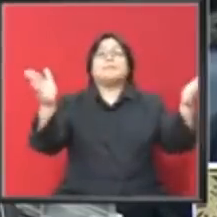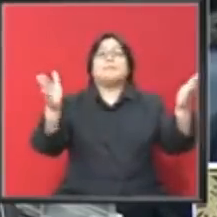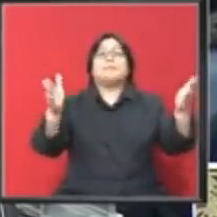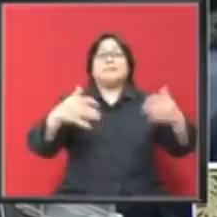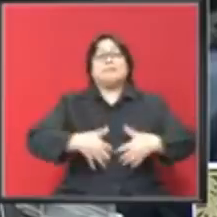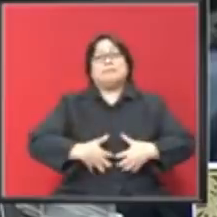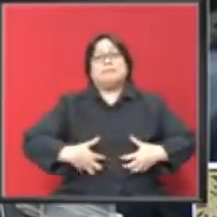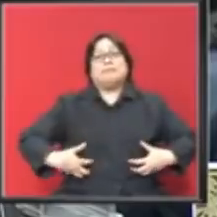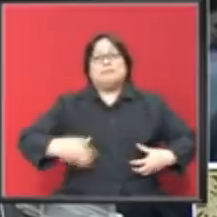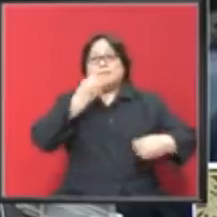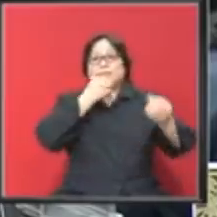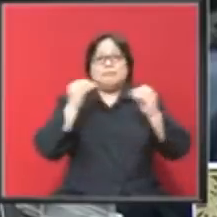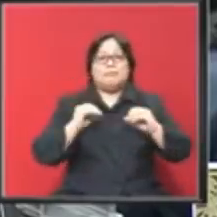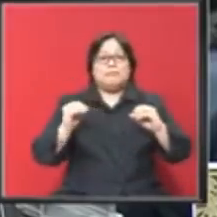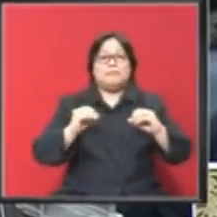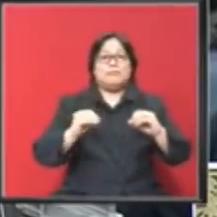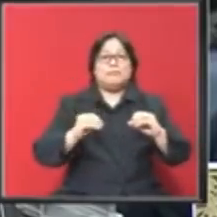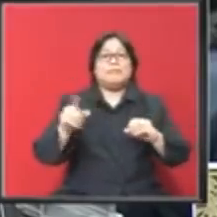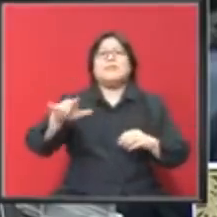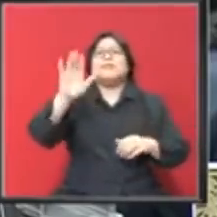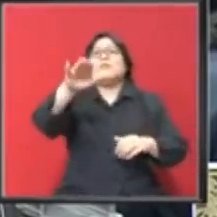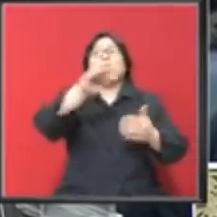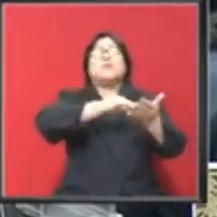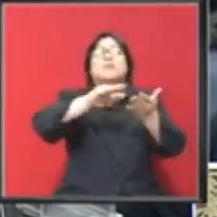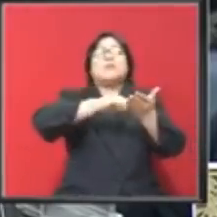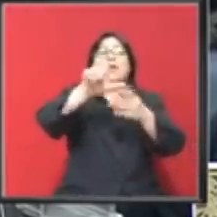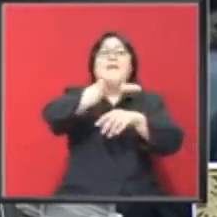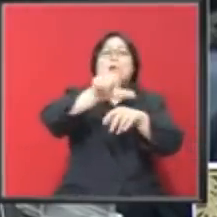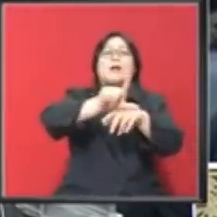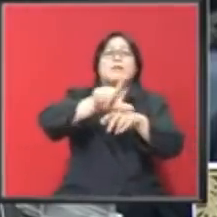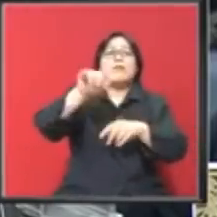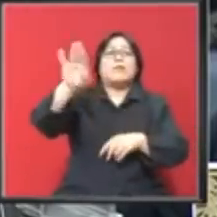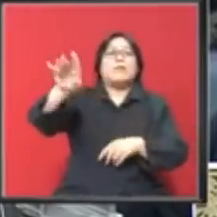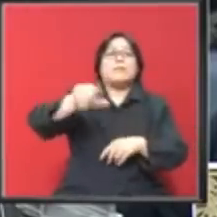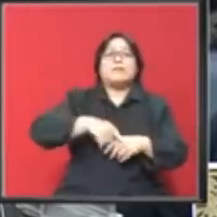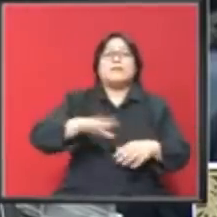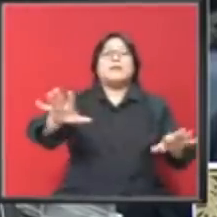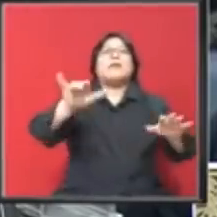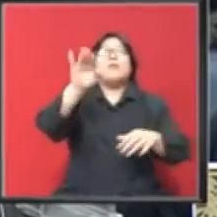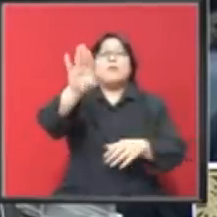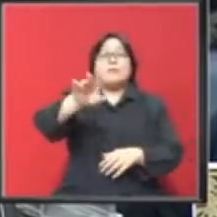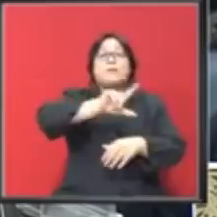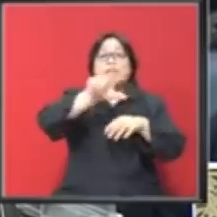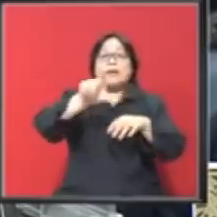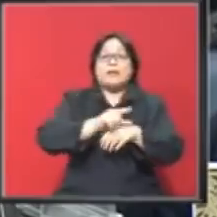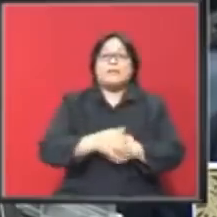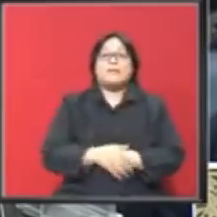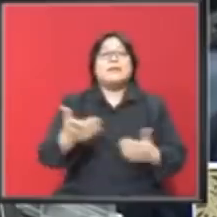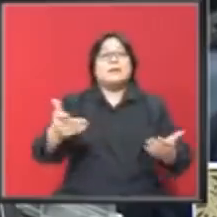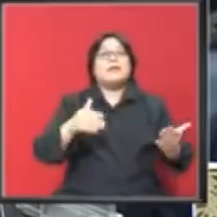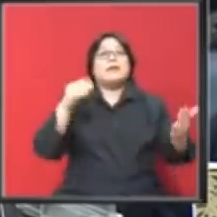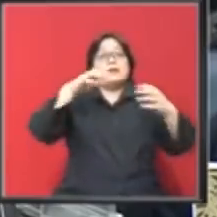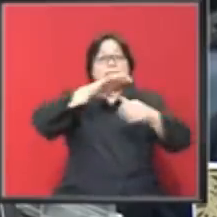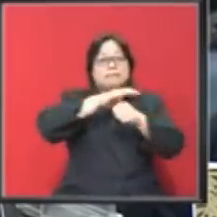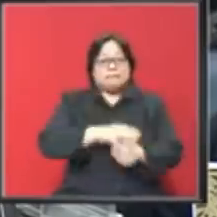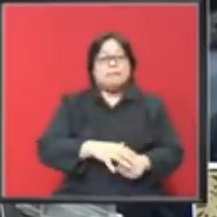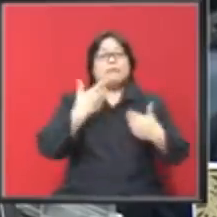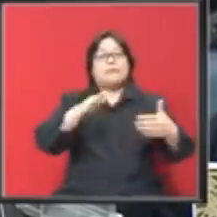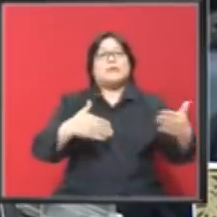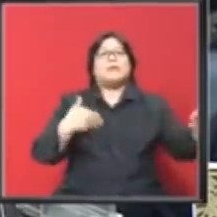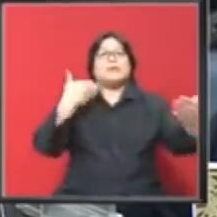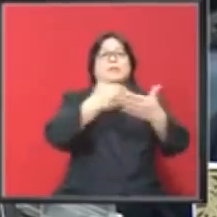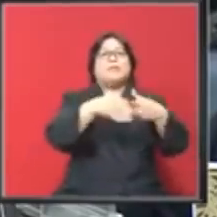kuburan momok bagi mereka yang tidak pernah mengalami kepulauan kawio tekanan sudah